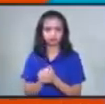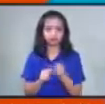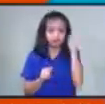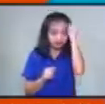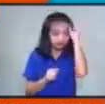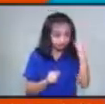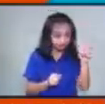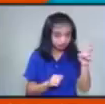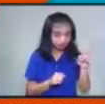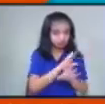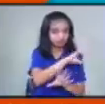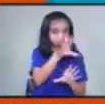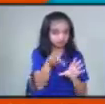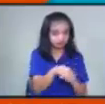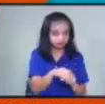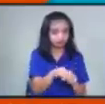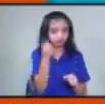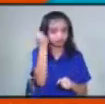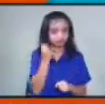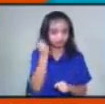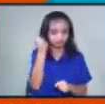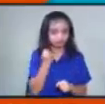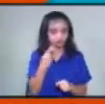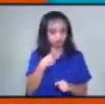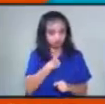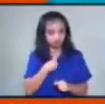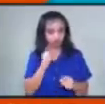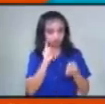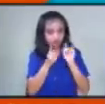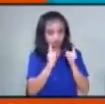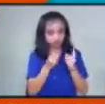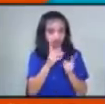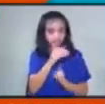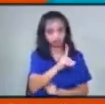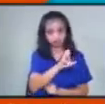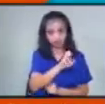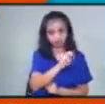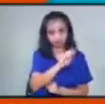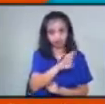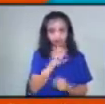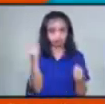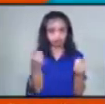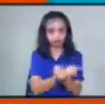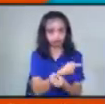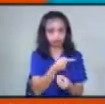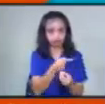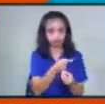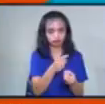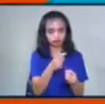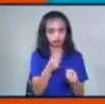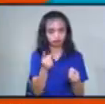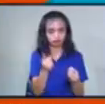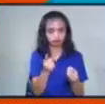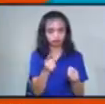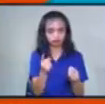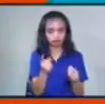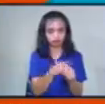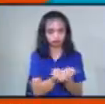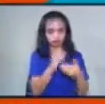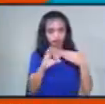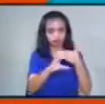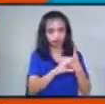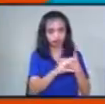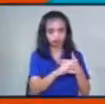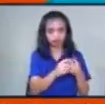sir, kasama po sa Santong Paspasan, kakausapin po namin yung DNR para tanggalan kayo ng kaso, amin ng kontrata,